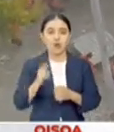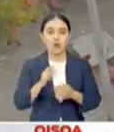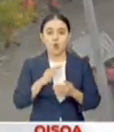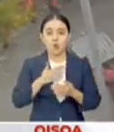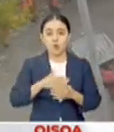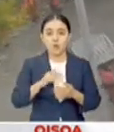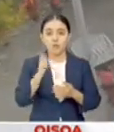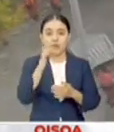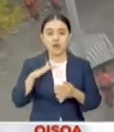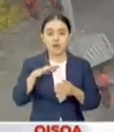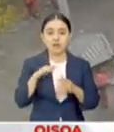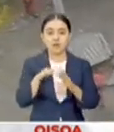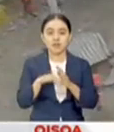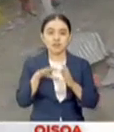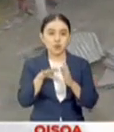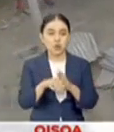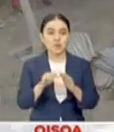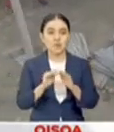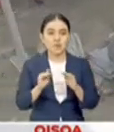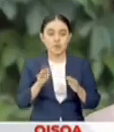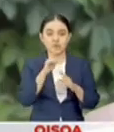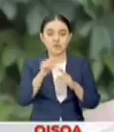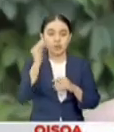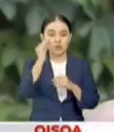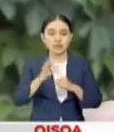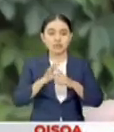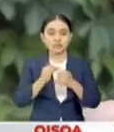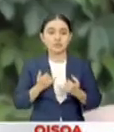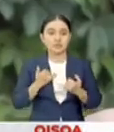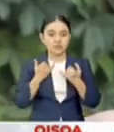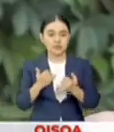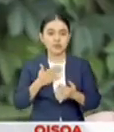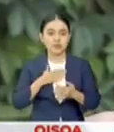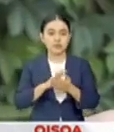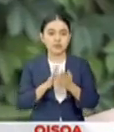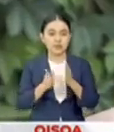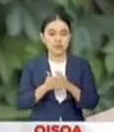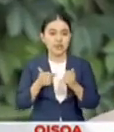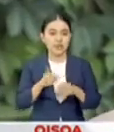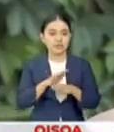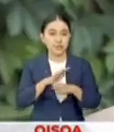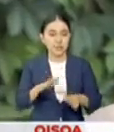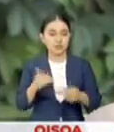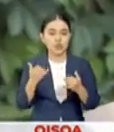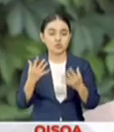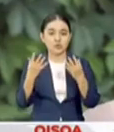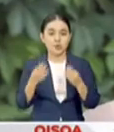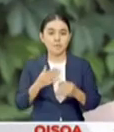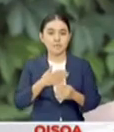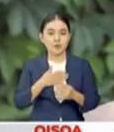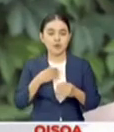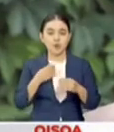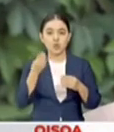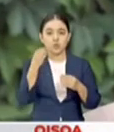mahalla dasturiga kiritildi. Bolalarning vaqtini mazmunli tashkil etish uchun bizda sharoit yaxshi emas edi. Hozirgi kunda bizda